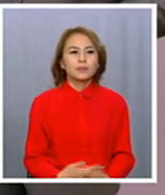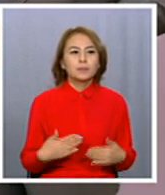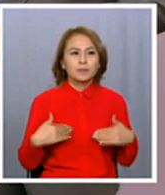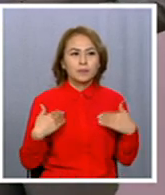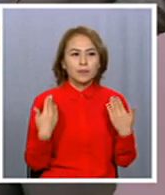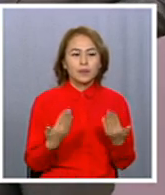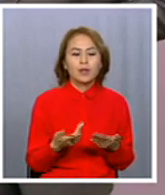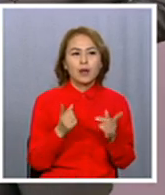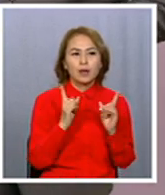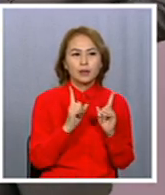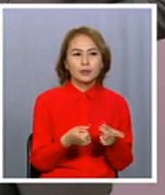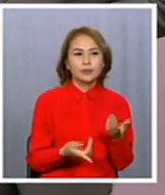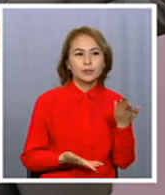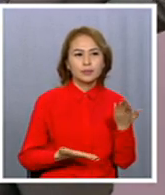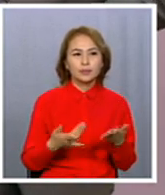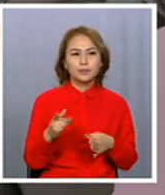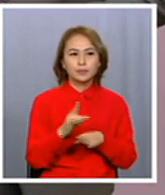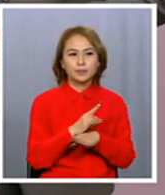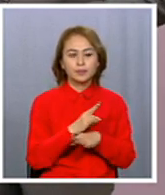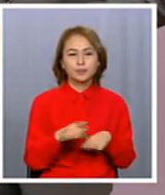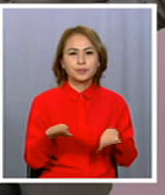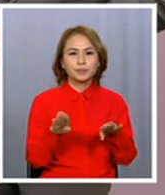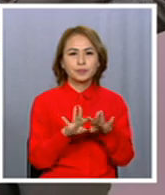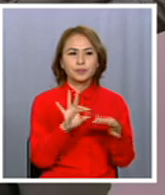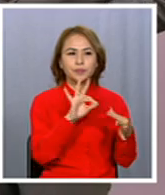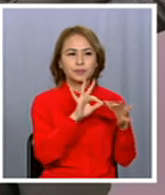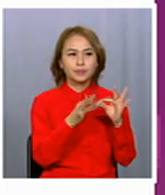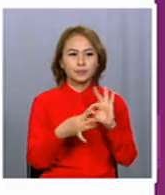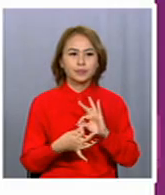Пікірлердің ақиқат немесе жалған екенін анықтаңдар.